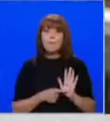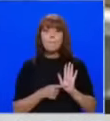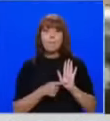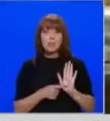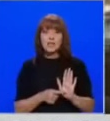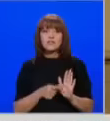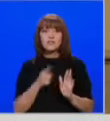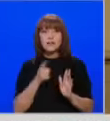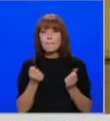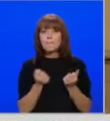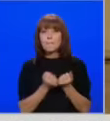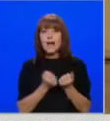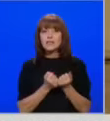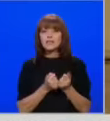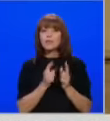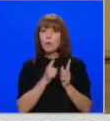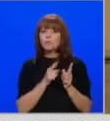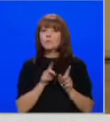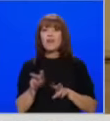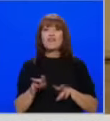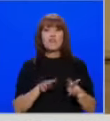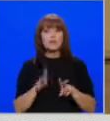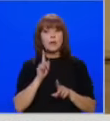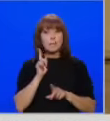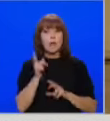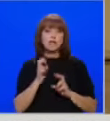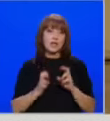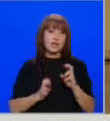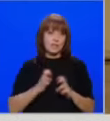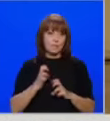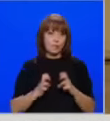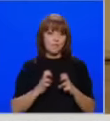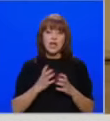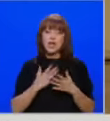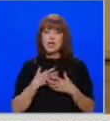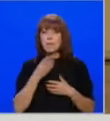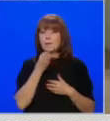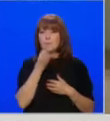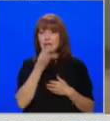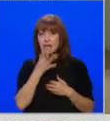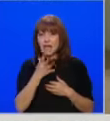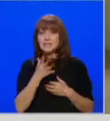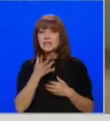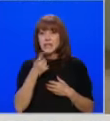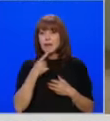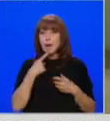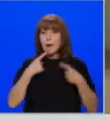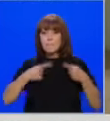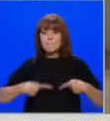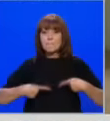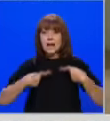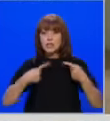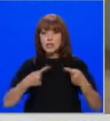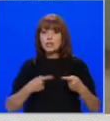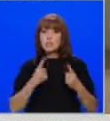върви производството. В Видин, където според тях има прекрасни, но неизползвани машини. Те могат да послужат